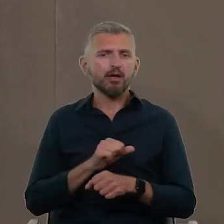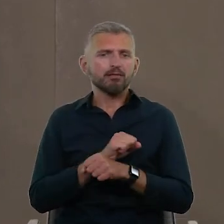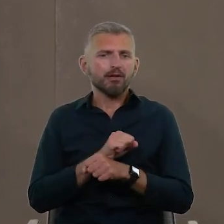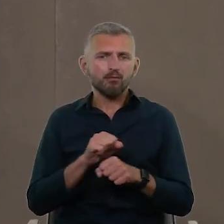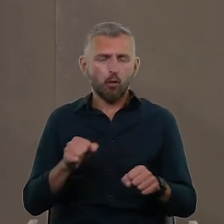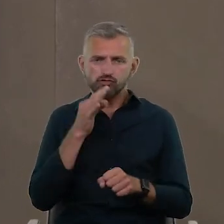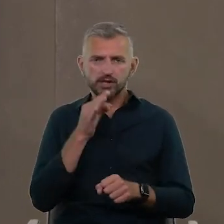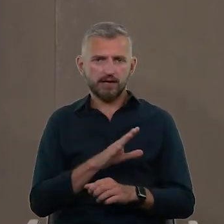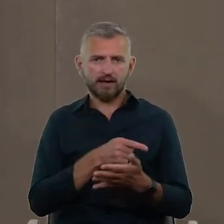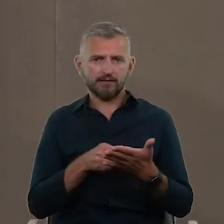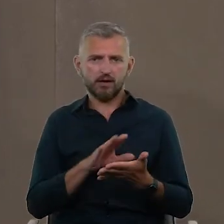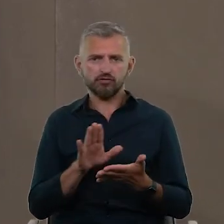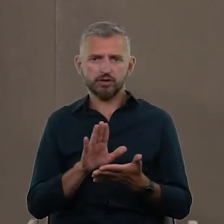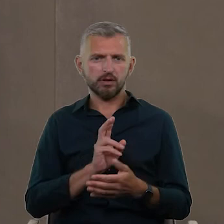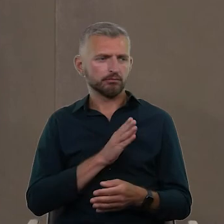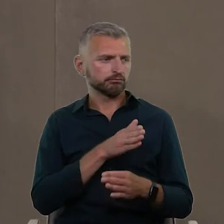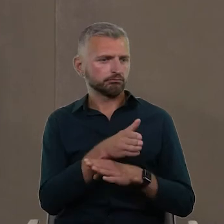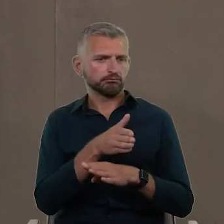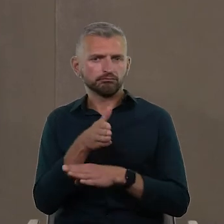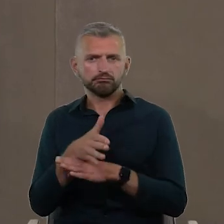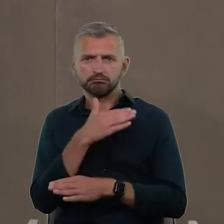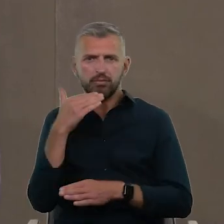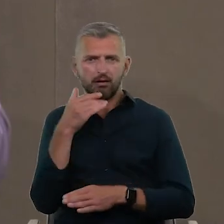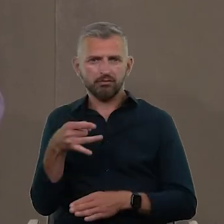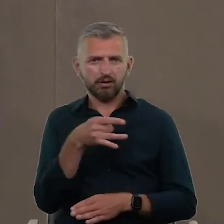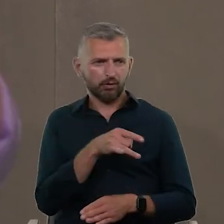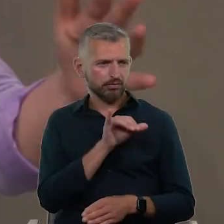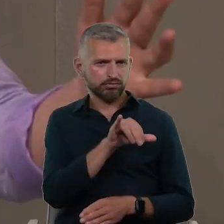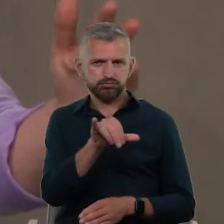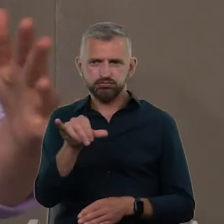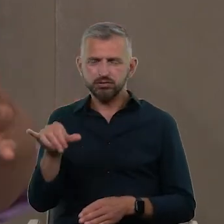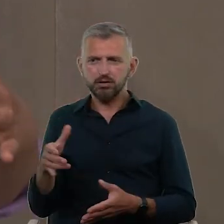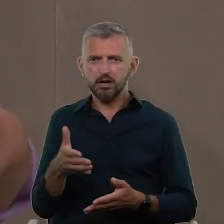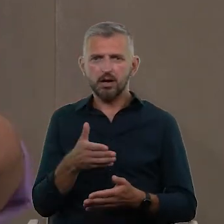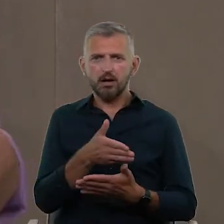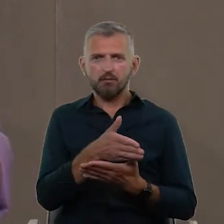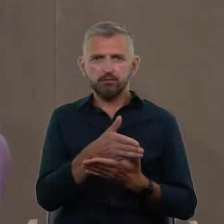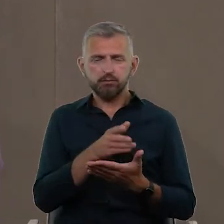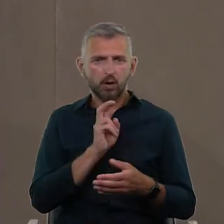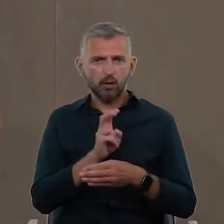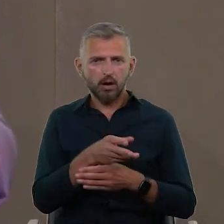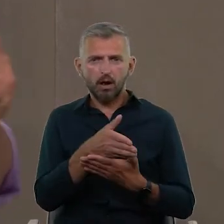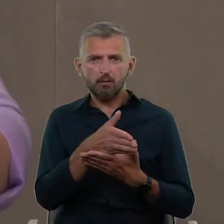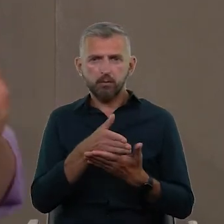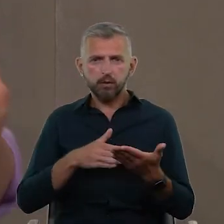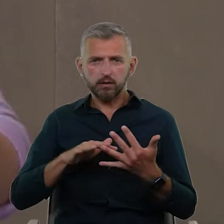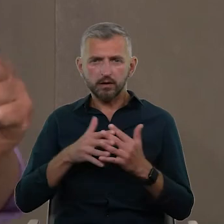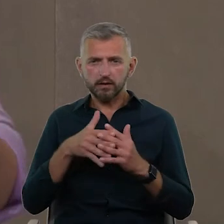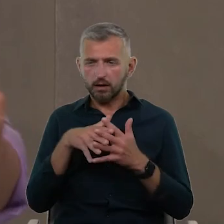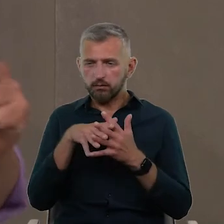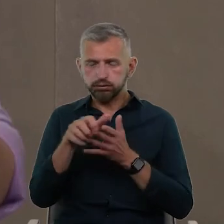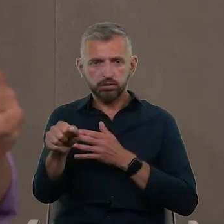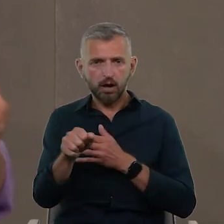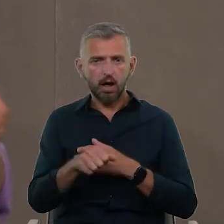не зазначити, ну, відвідуючи дуже багато регіонів, ну, ти приходиш, да, там половина розбомбленого села, а люди